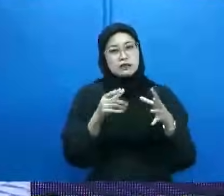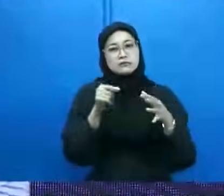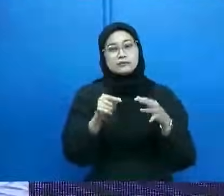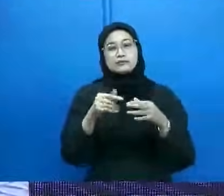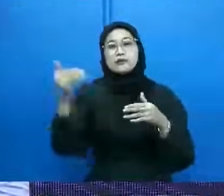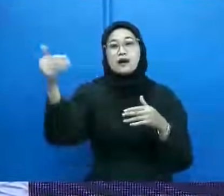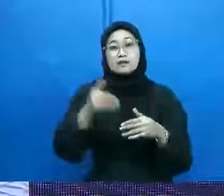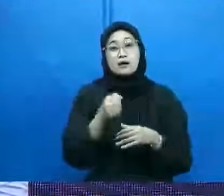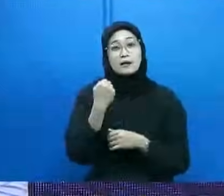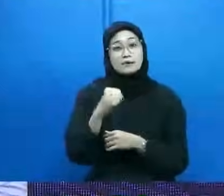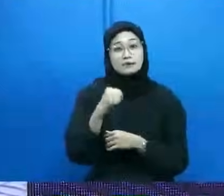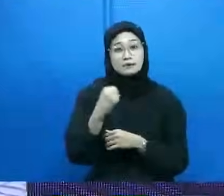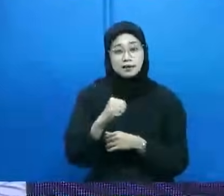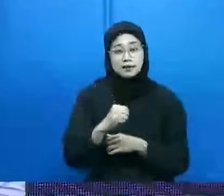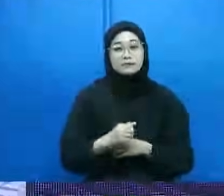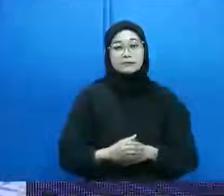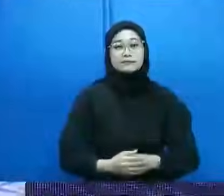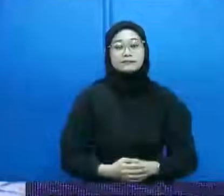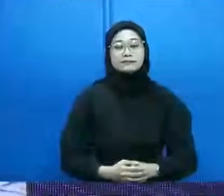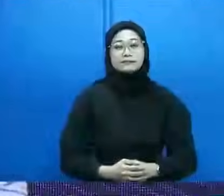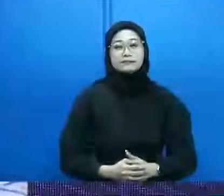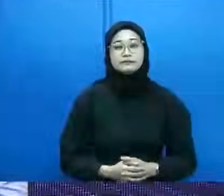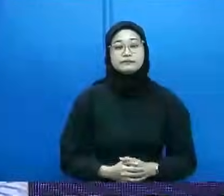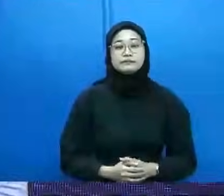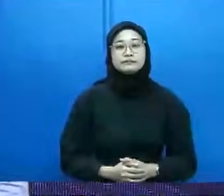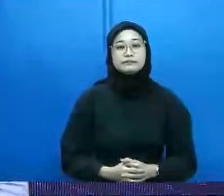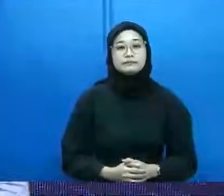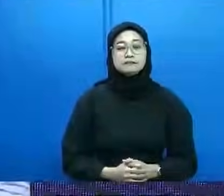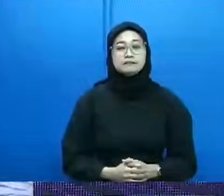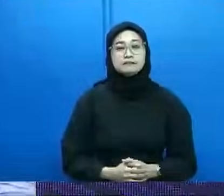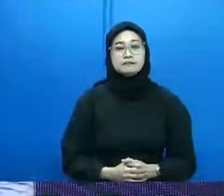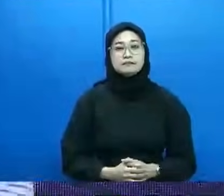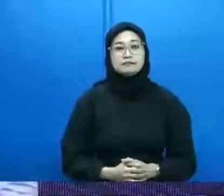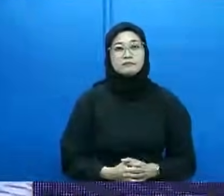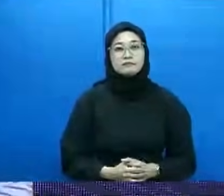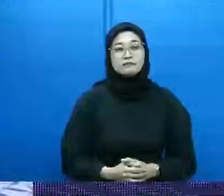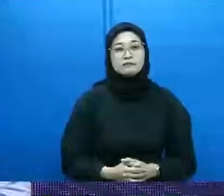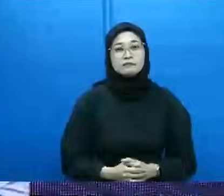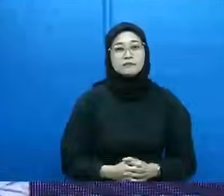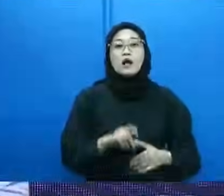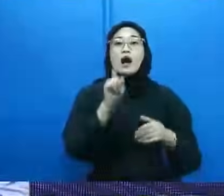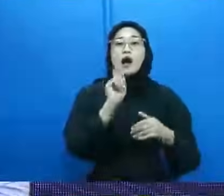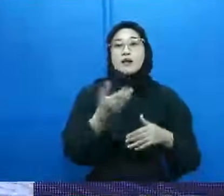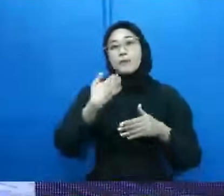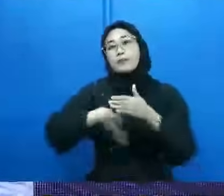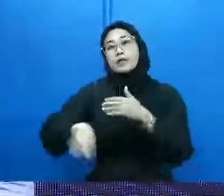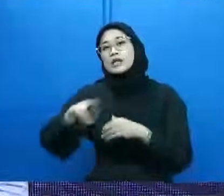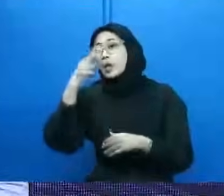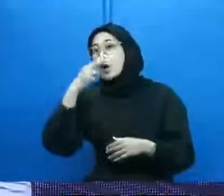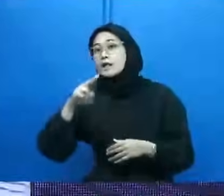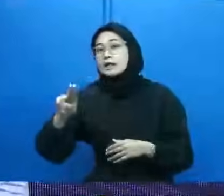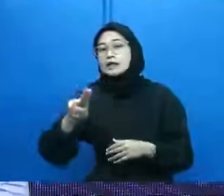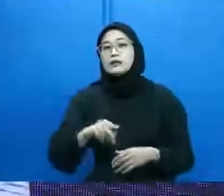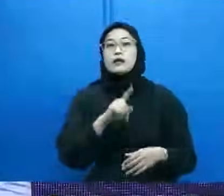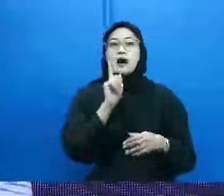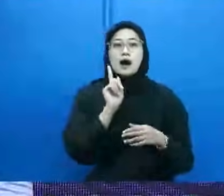berhalangan untuk bisa berada dan bergabung bersama kita. Ada yang mungkin harus meninggalkan negeri ini, harus